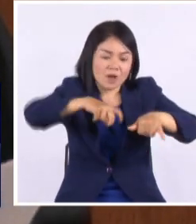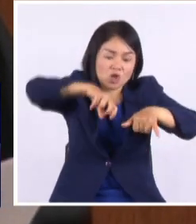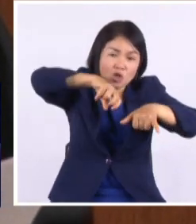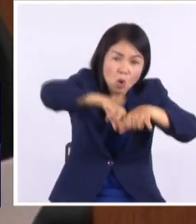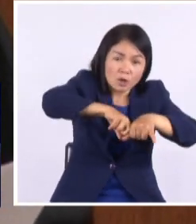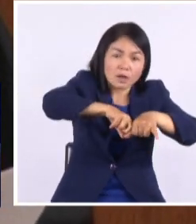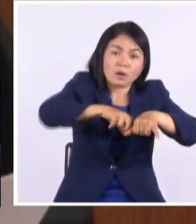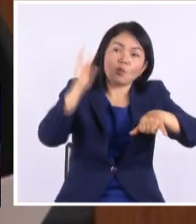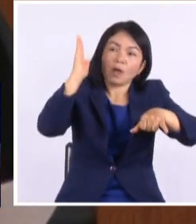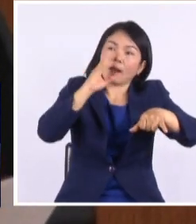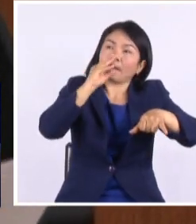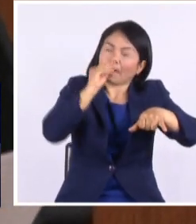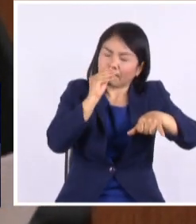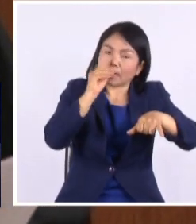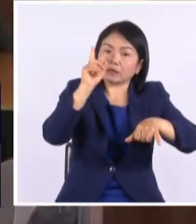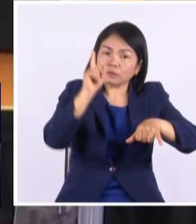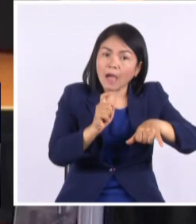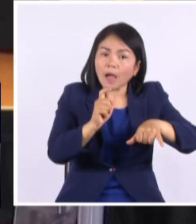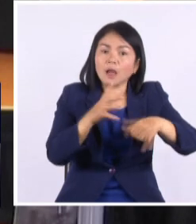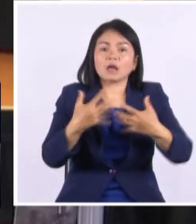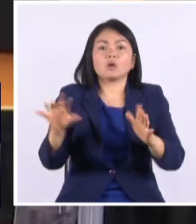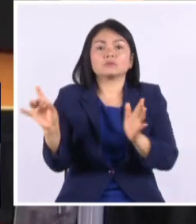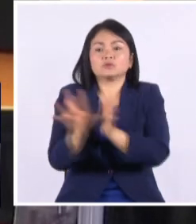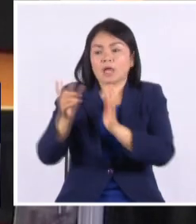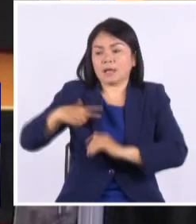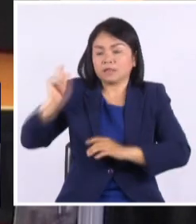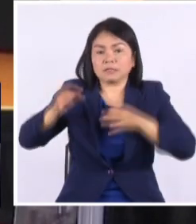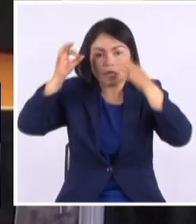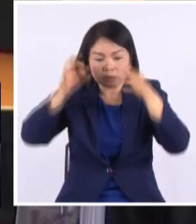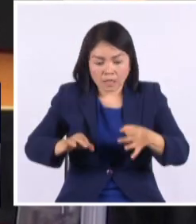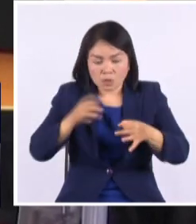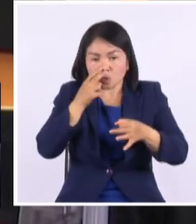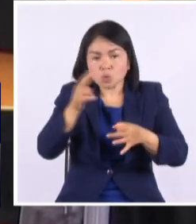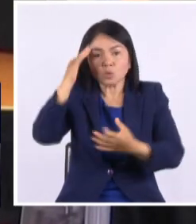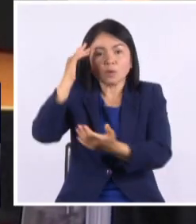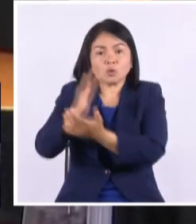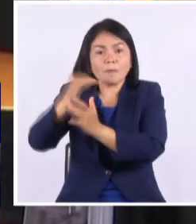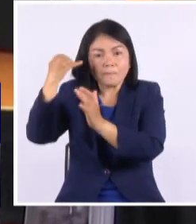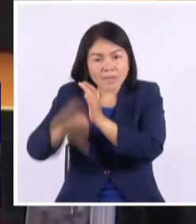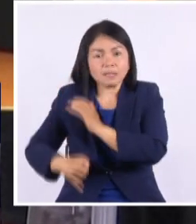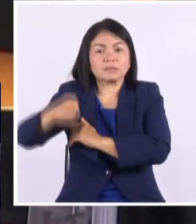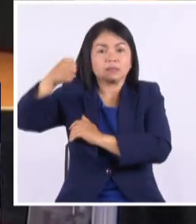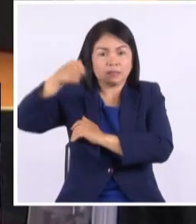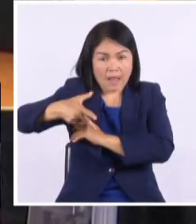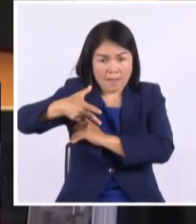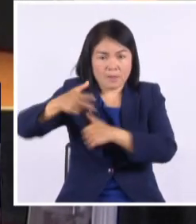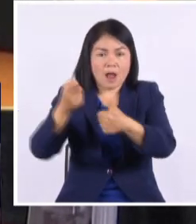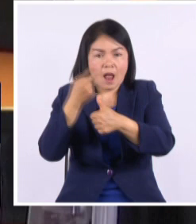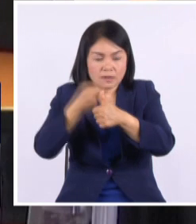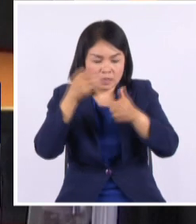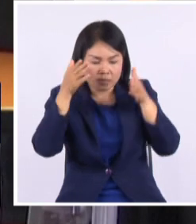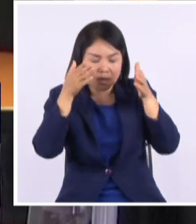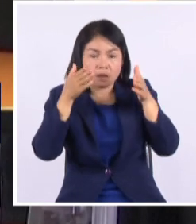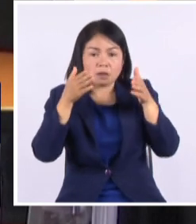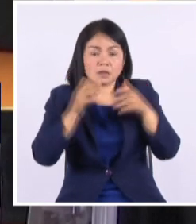มึงไม่มีอาโปลิสมินนิโซตากับทุกลูกขุนตัดสินว่ามีความผิดจริงใน 3ข้อหาคือข้อหาคือฆ่าผู้อื่นโดยไม่ได้